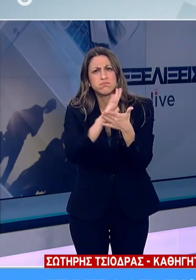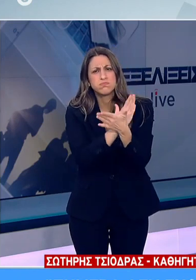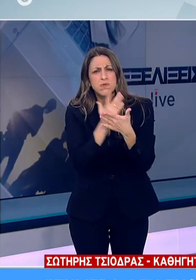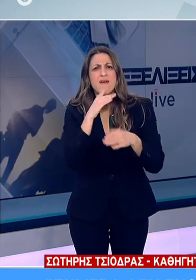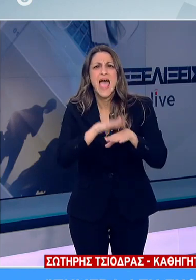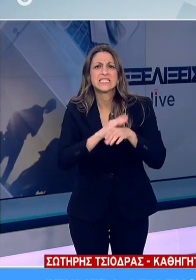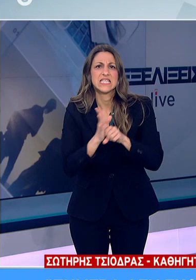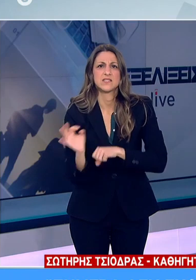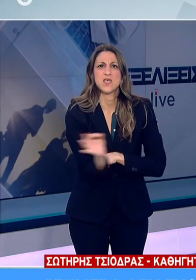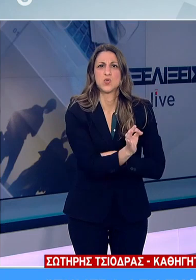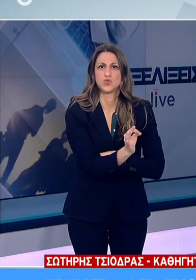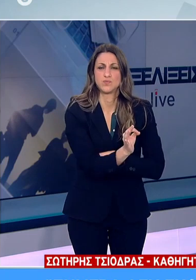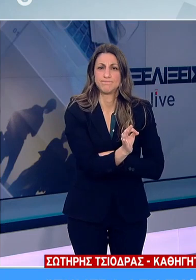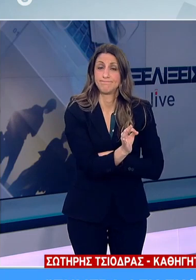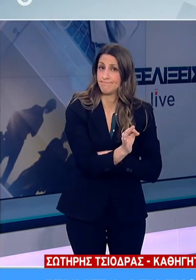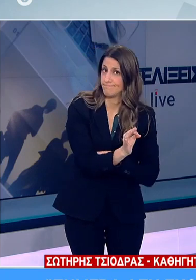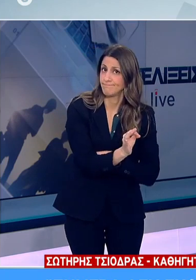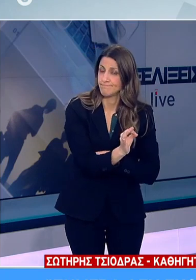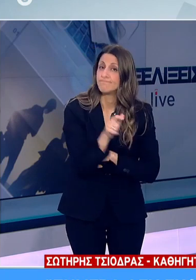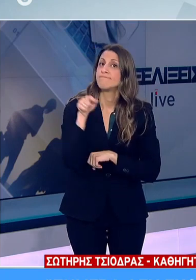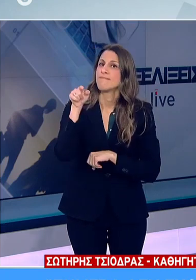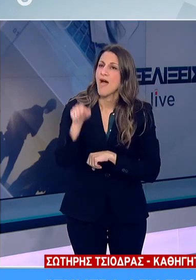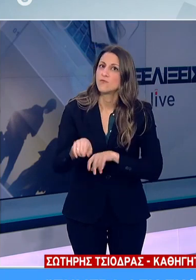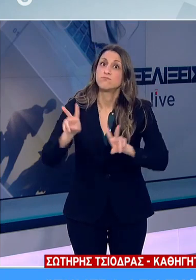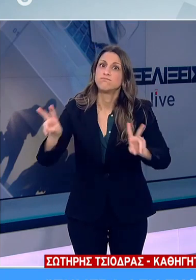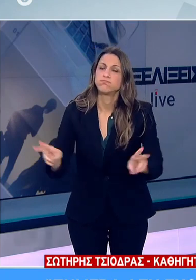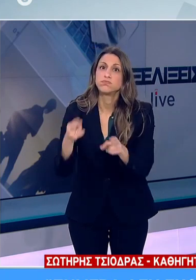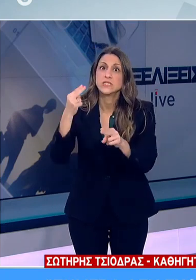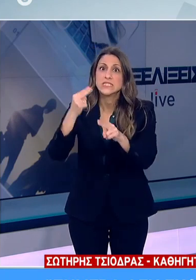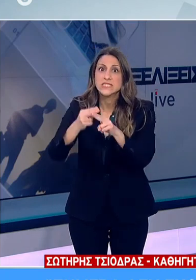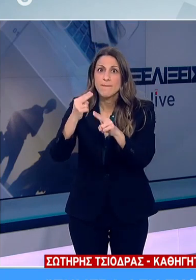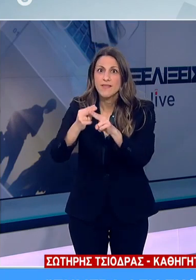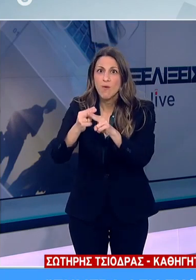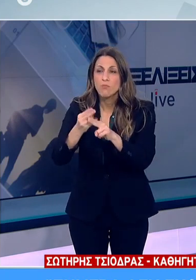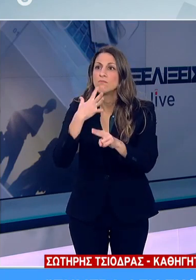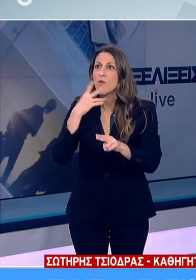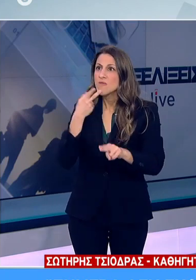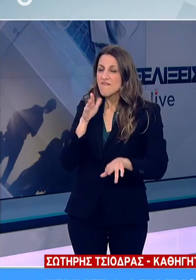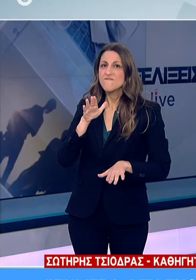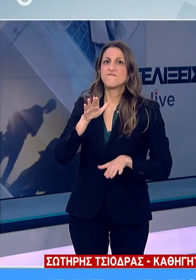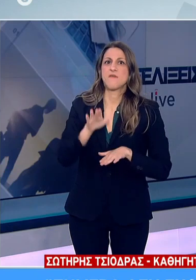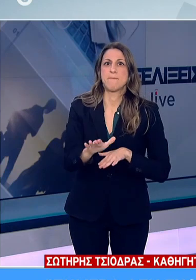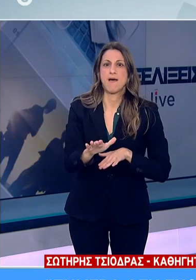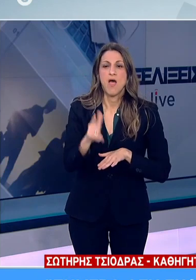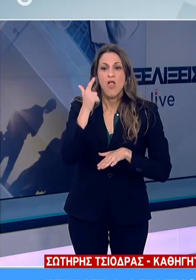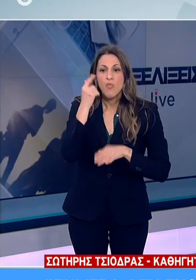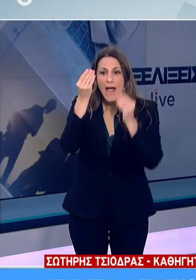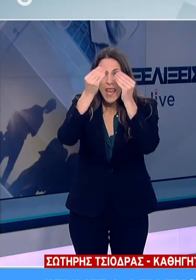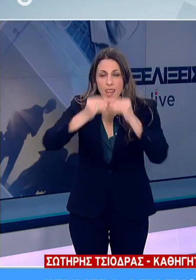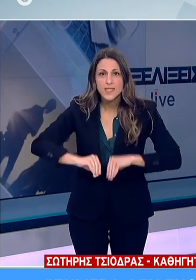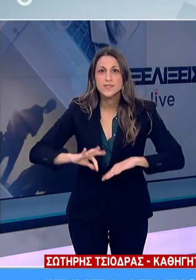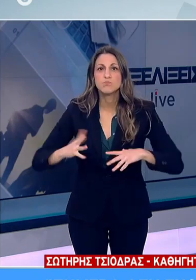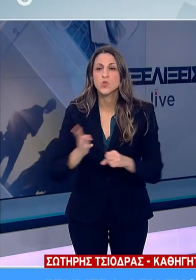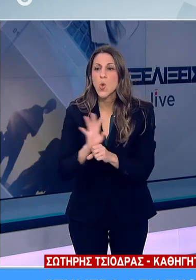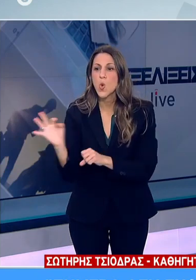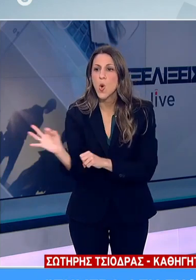του ιού. Το έβριμα αυτό αναμένεται να μας βοηθήσει πολύ στη διαλεύκανση των μηχανισμών της λίμωξης από τον ιό και στο γιατί